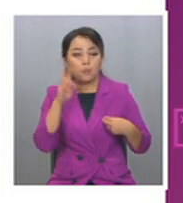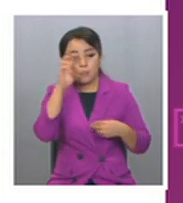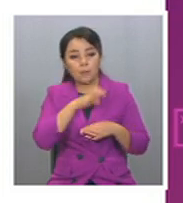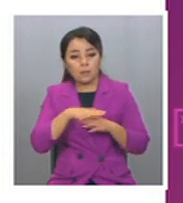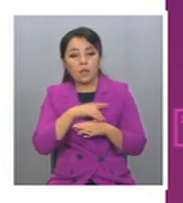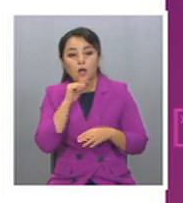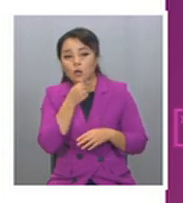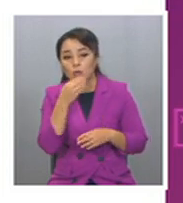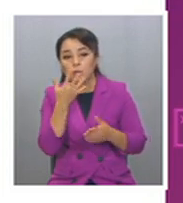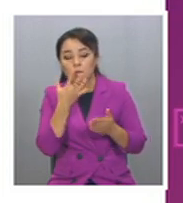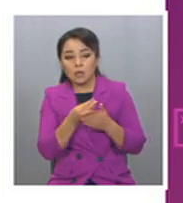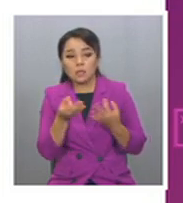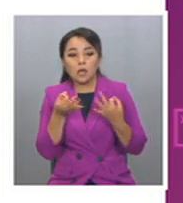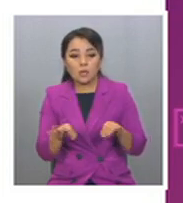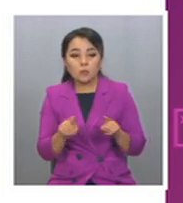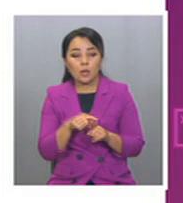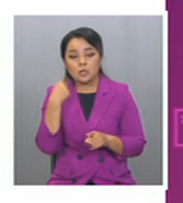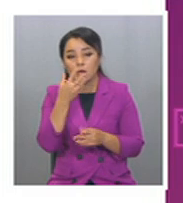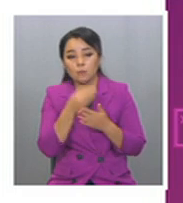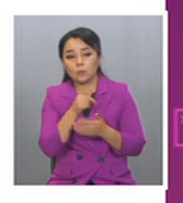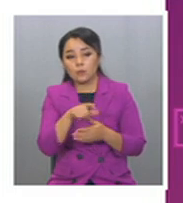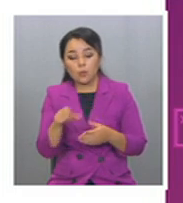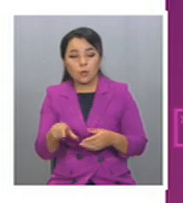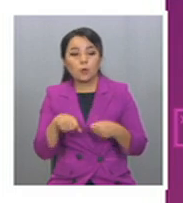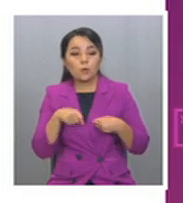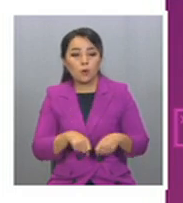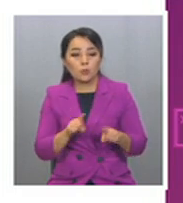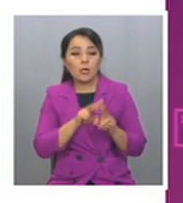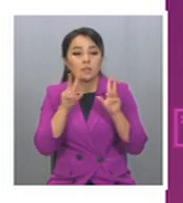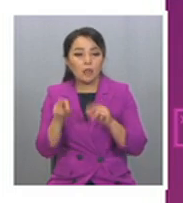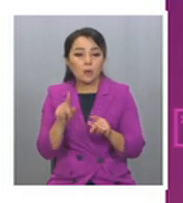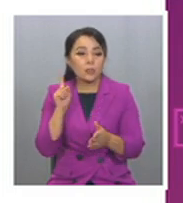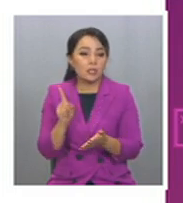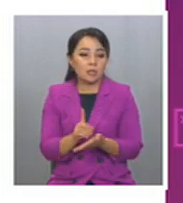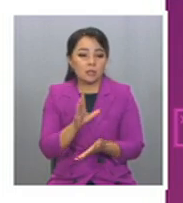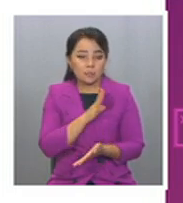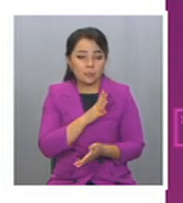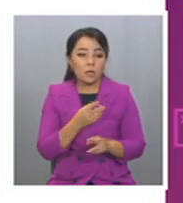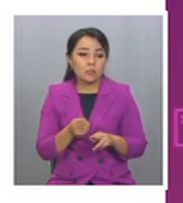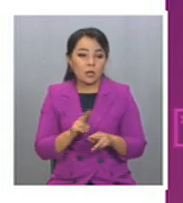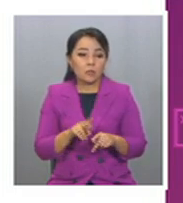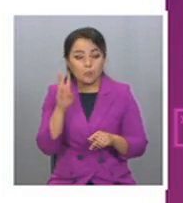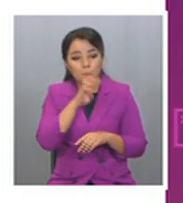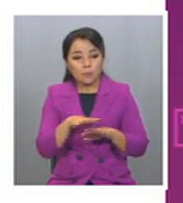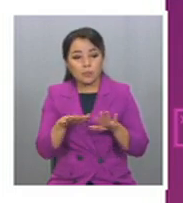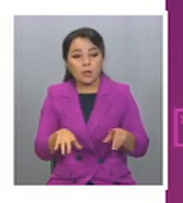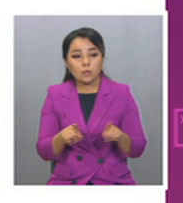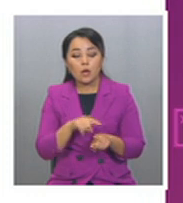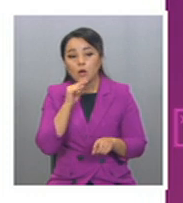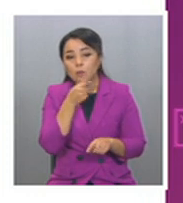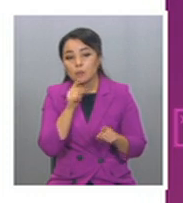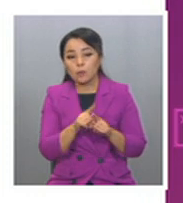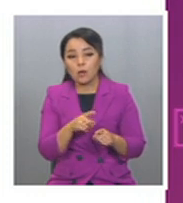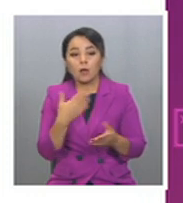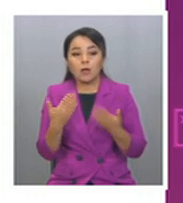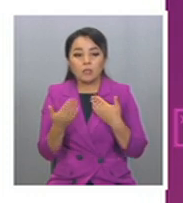мемлекет экономикалық еркіндіктер мен жеке тұлғалардың құқықтарын сақталуына кепілдік беруге міндетті және мемлекет экономикаға араласуы